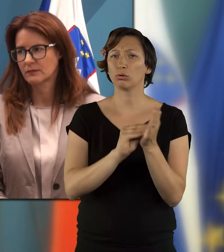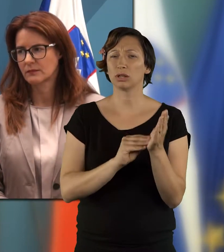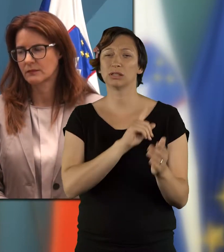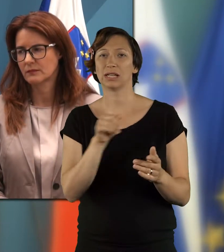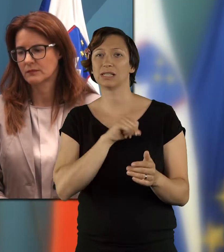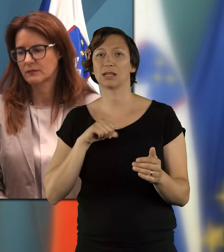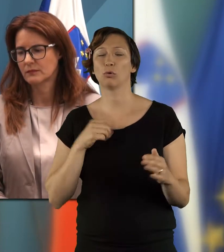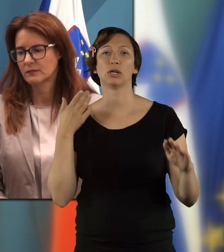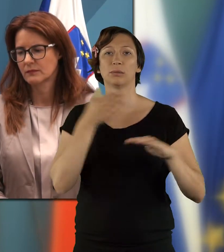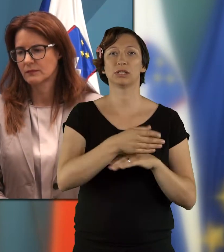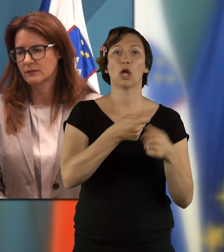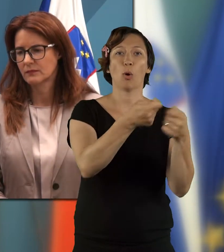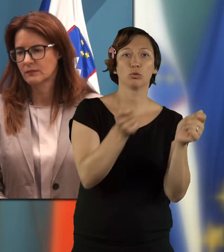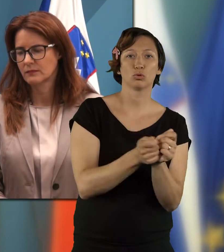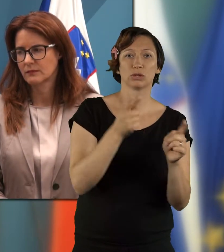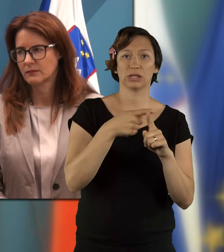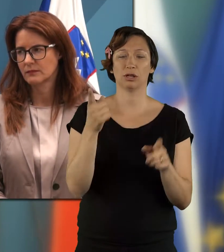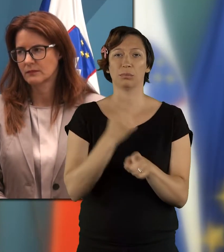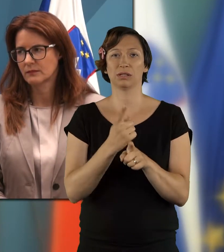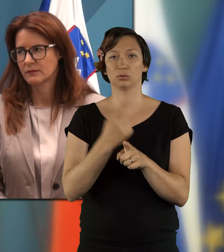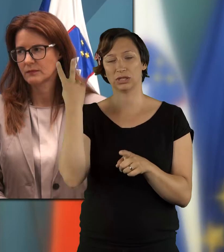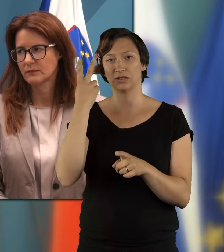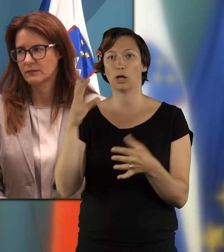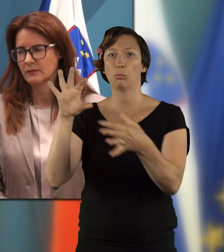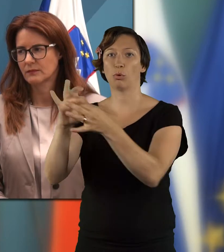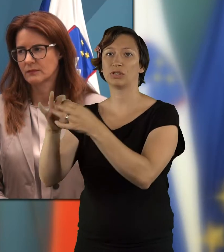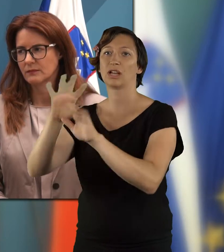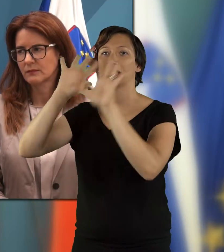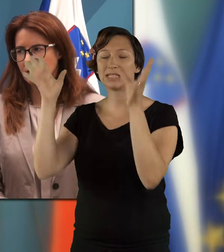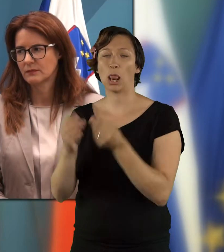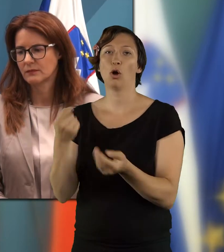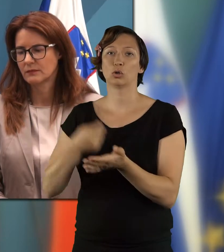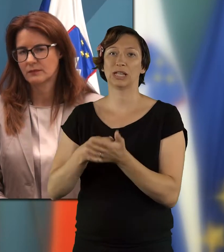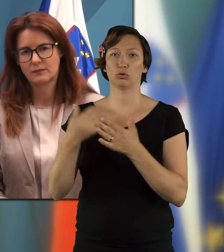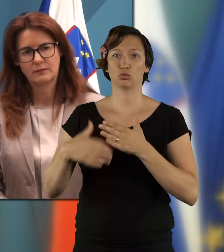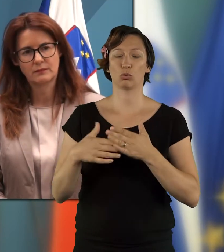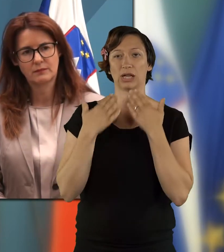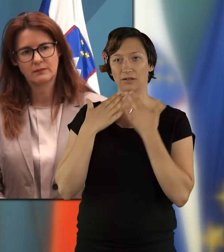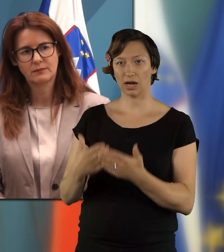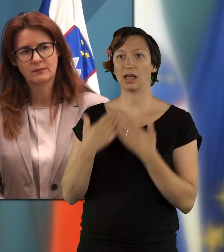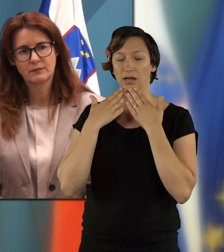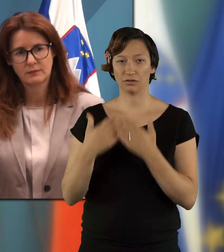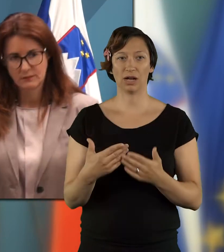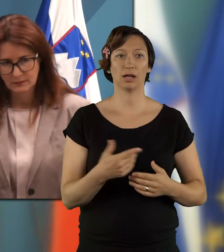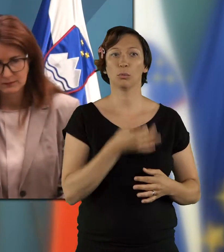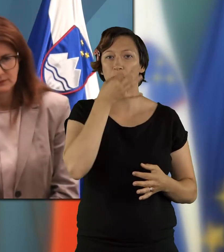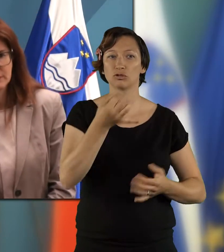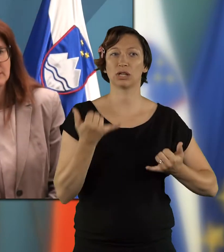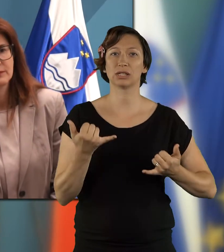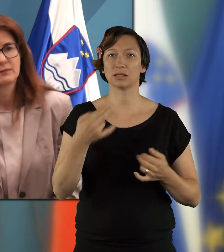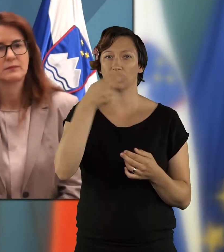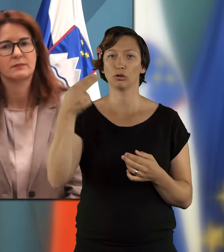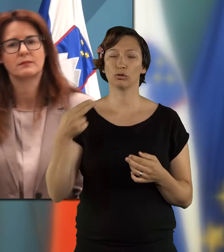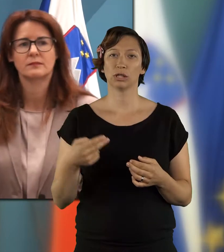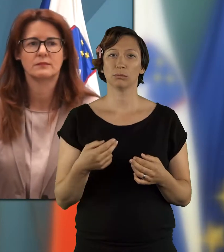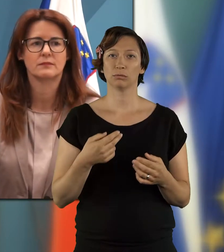ne le neposredno iz občinskega dela, ampak seveda tudi v povezavi s celovito oceno škode. Hvala. Hvala. Vaše vprašanje na to temo